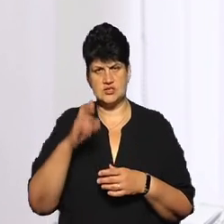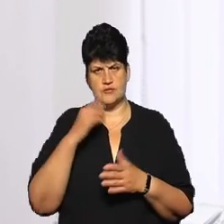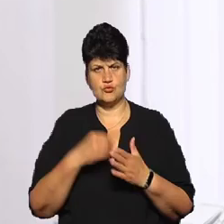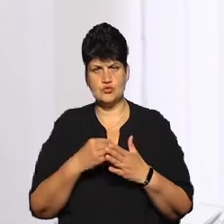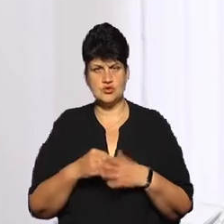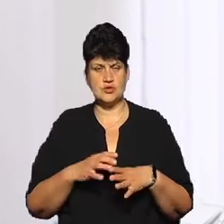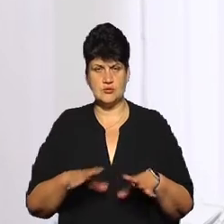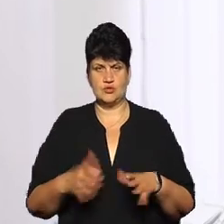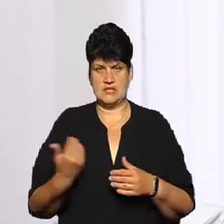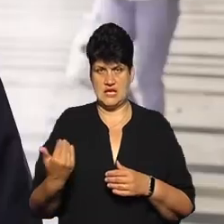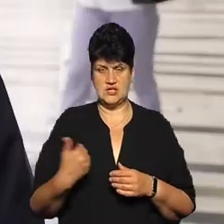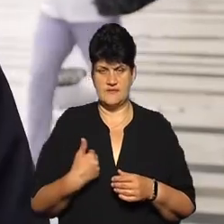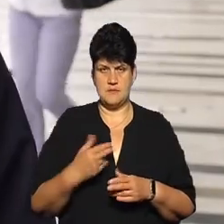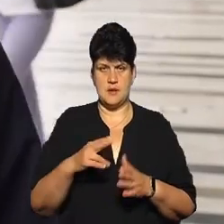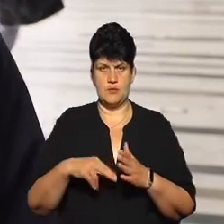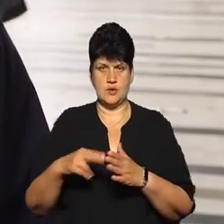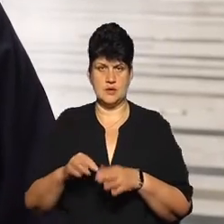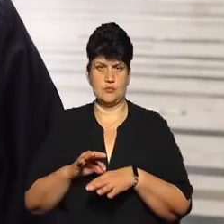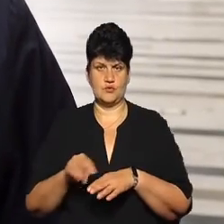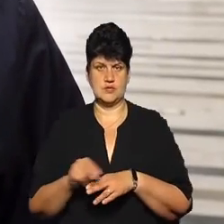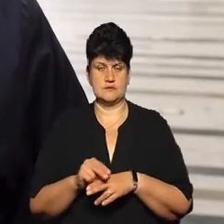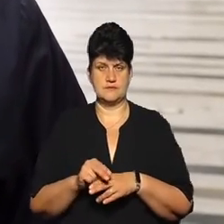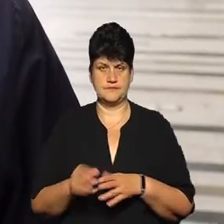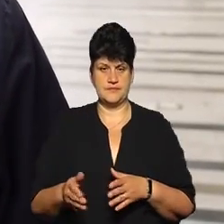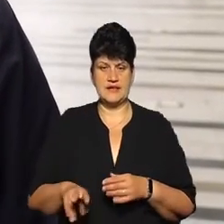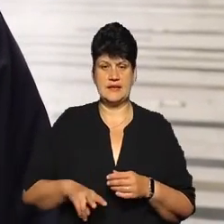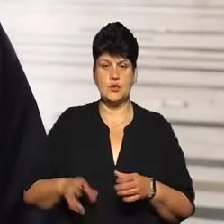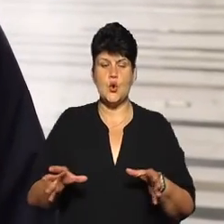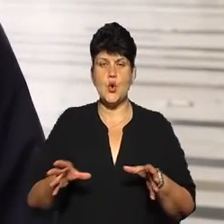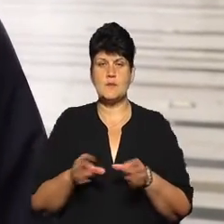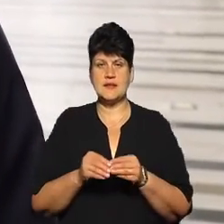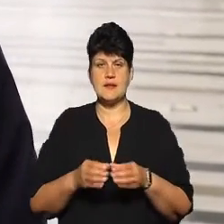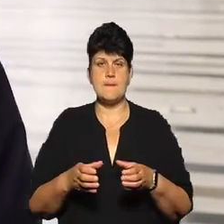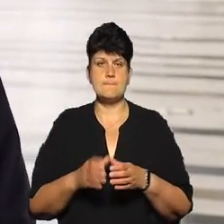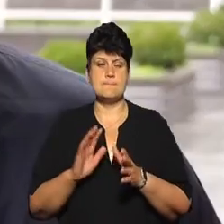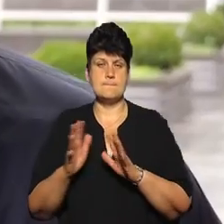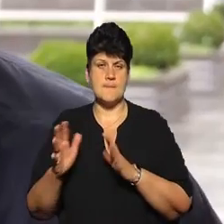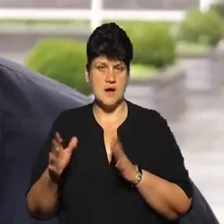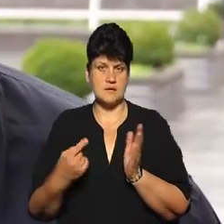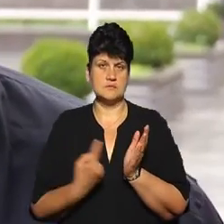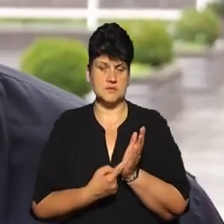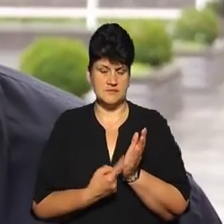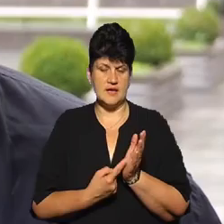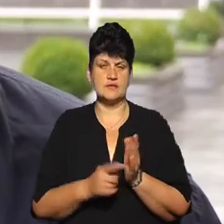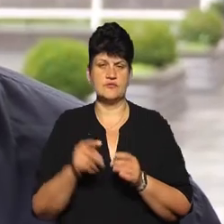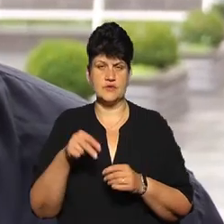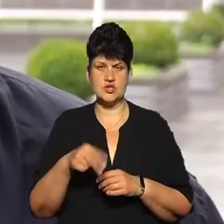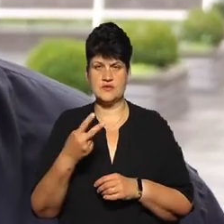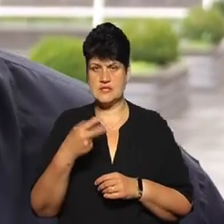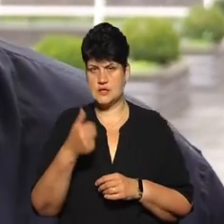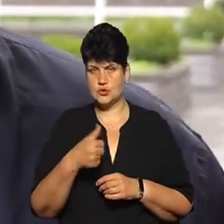вами податків проводяться дані ремонтні роботи. Директор об'єднання парків Тернополя Микола Ткач підтвердив, що у 2020 році